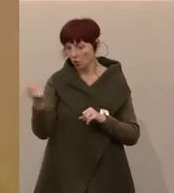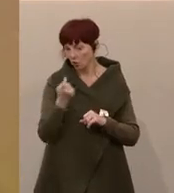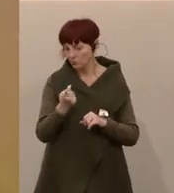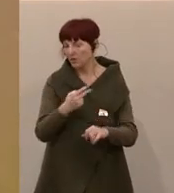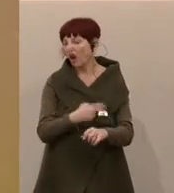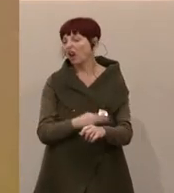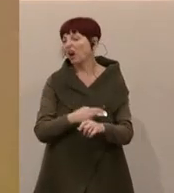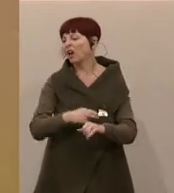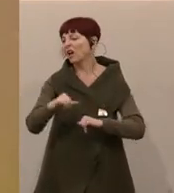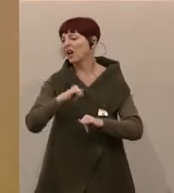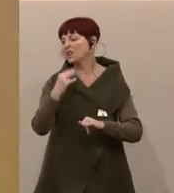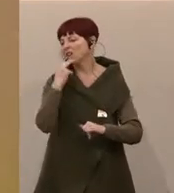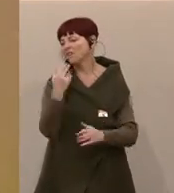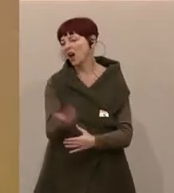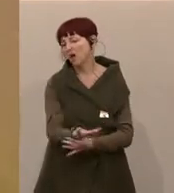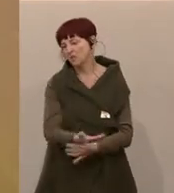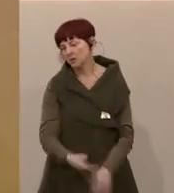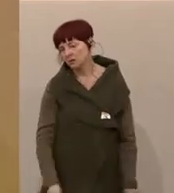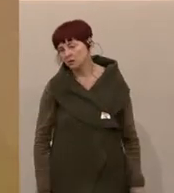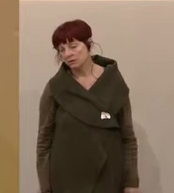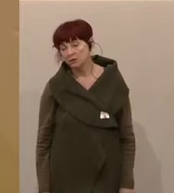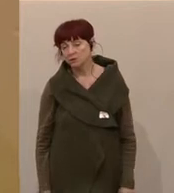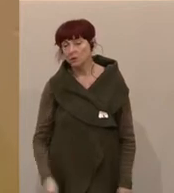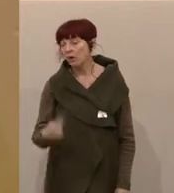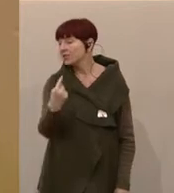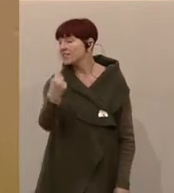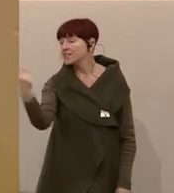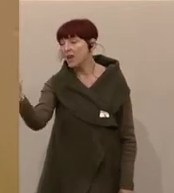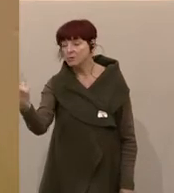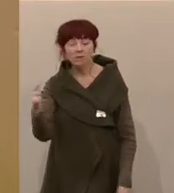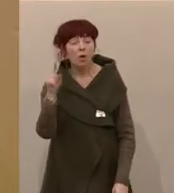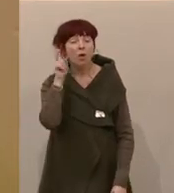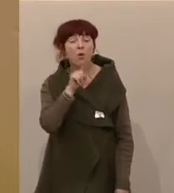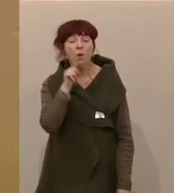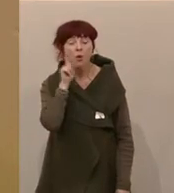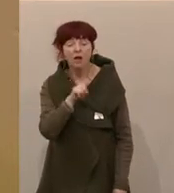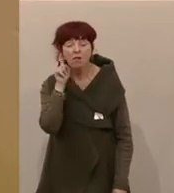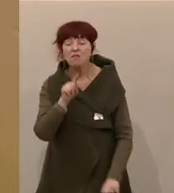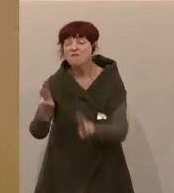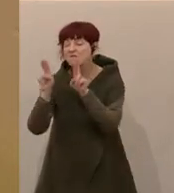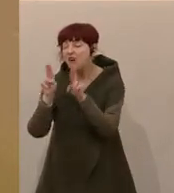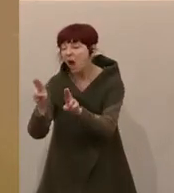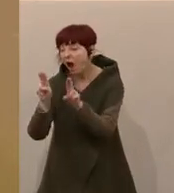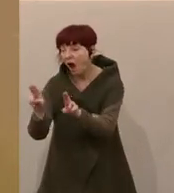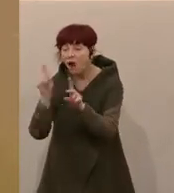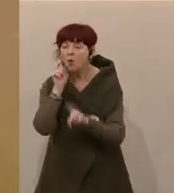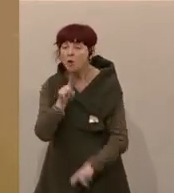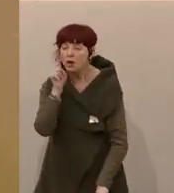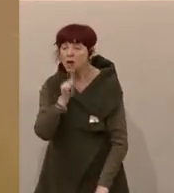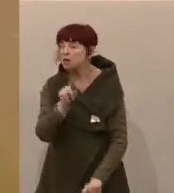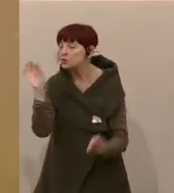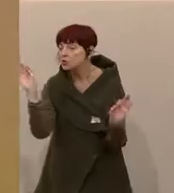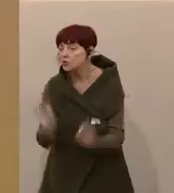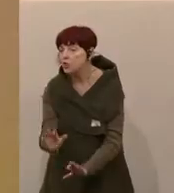Armen werden, Kolleginnen und Kollegen. Und Sie lügen, dass sich die Balken biegen, Kolleginnen und Kollegen. Nehmen